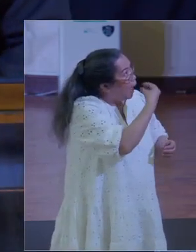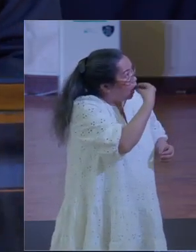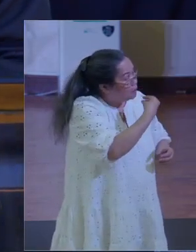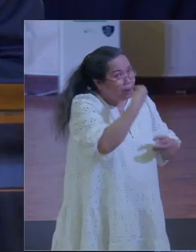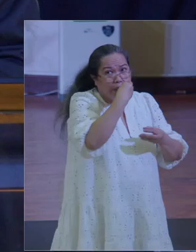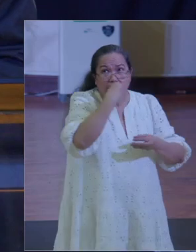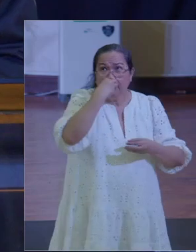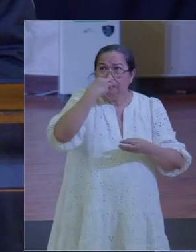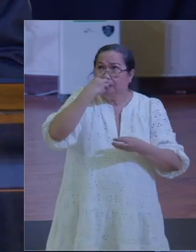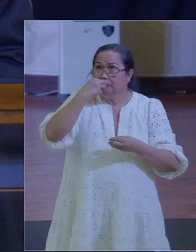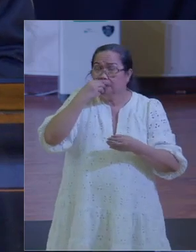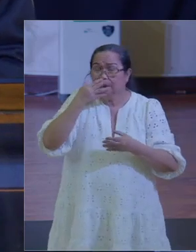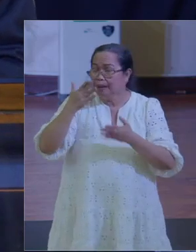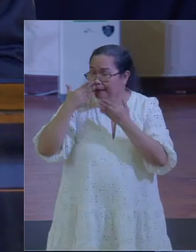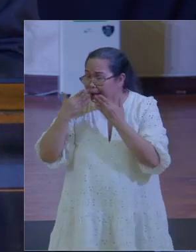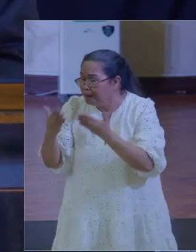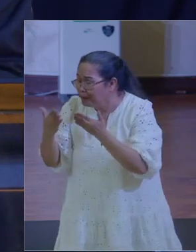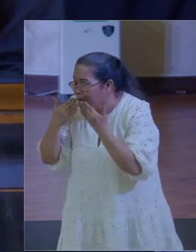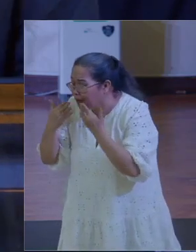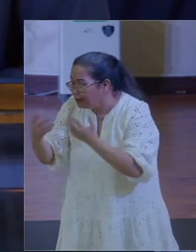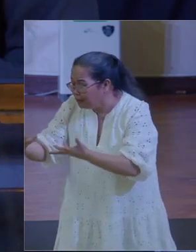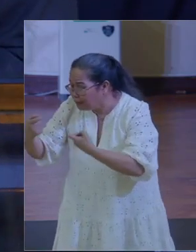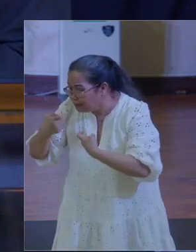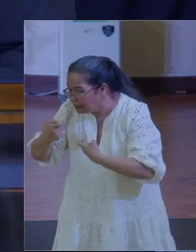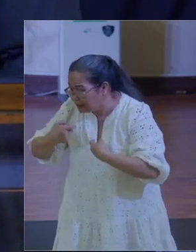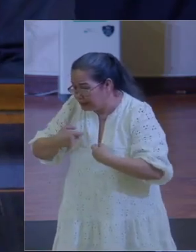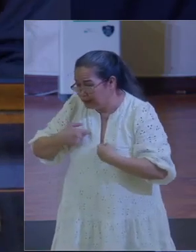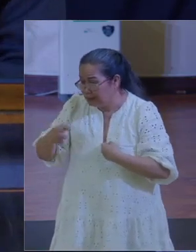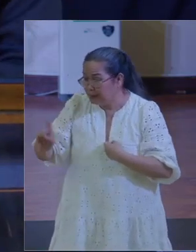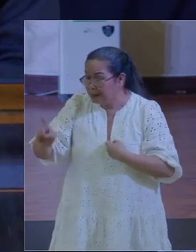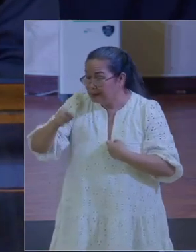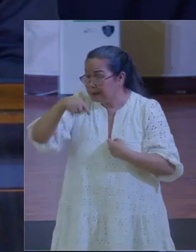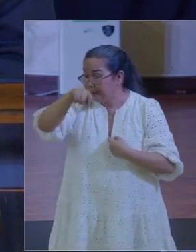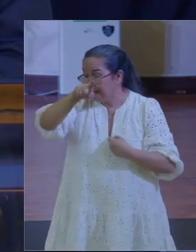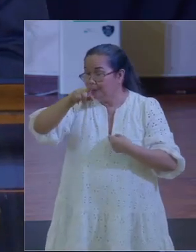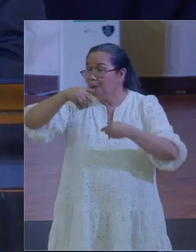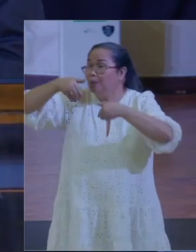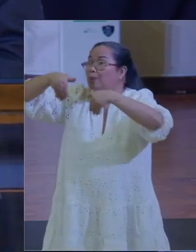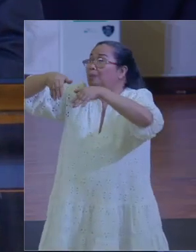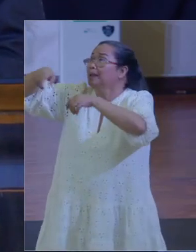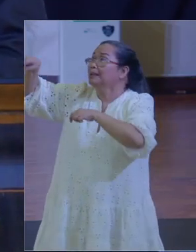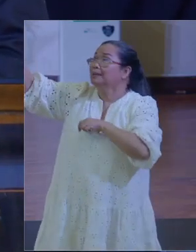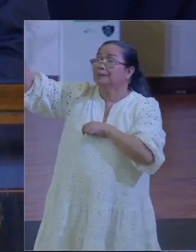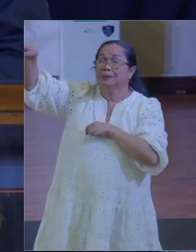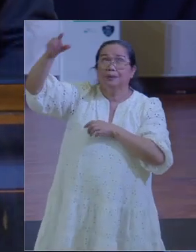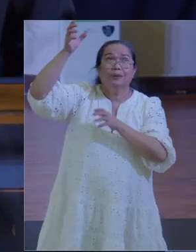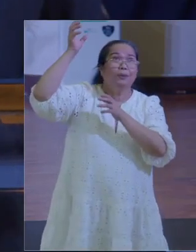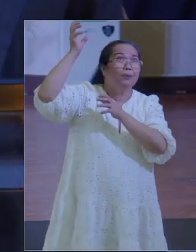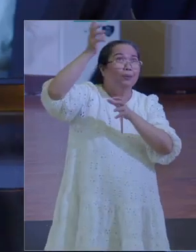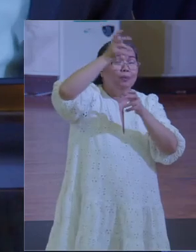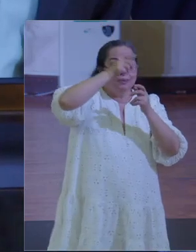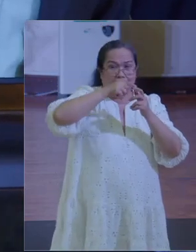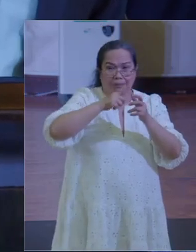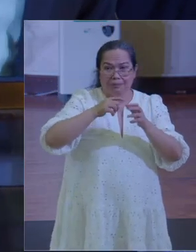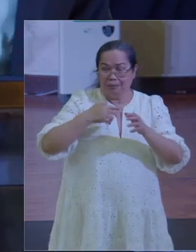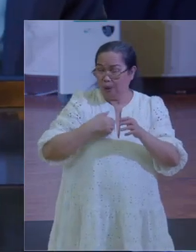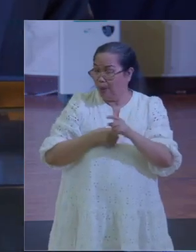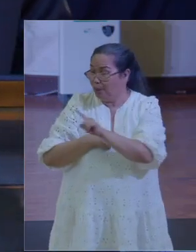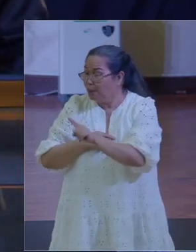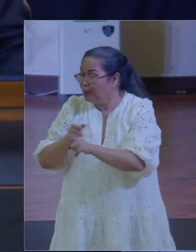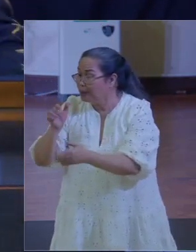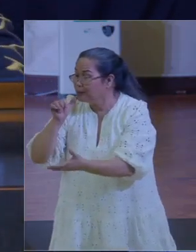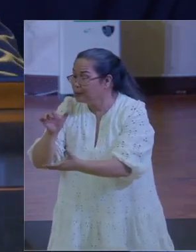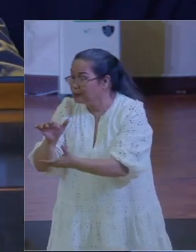salamat po, binigyan niyo ako. Sige. Tapos rayan siya, Nay, saan kayo pupunta? Hindi, magtitinda pa ako doon. Sabi nga, yung asawa niyo po,